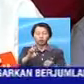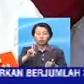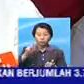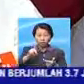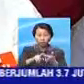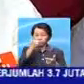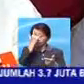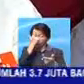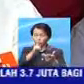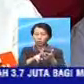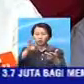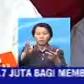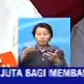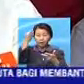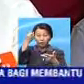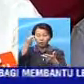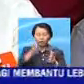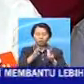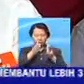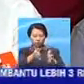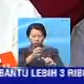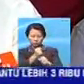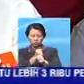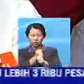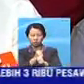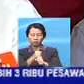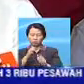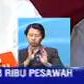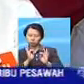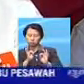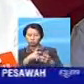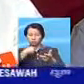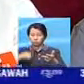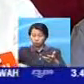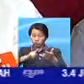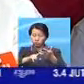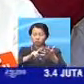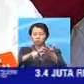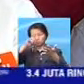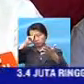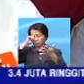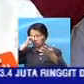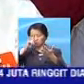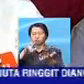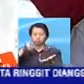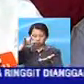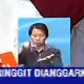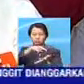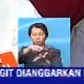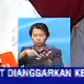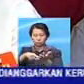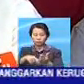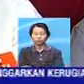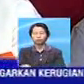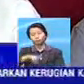Kingdom, Jerman dan Paris serta laluan yang mendapat permintaan tinggi iaitu di China dan India. Telah menutup